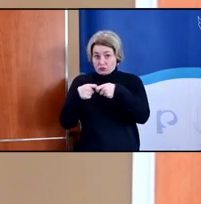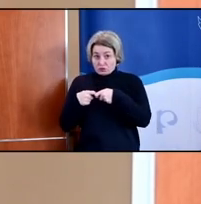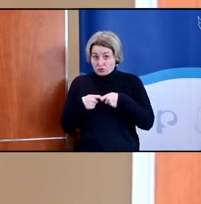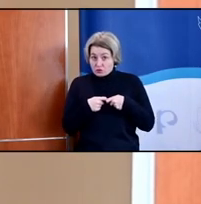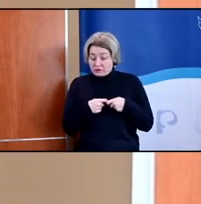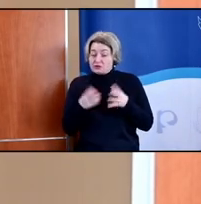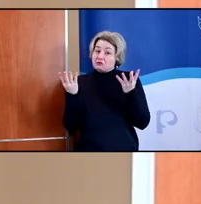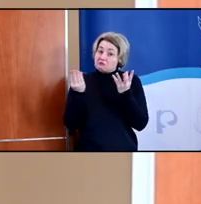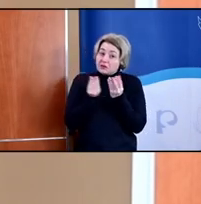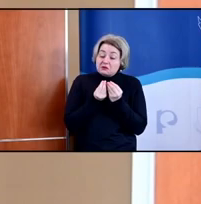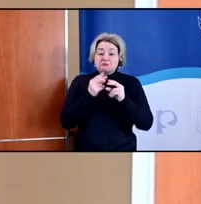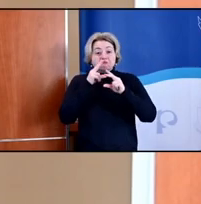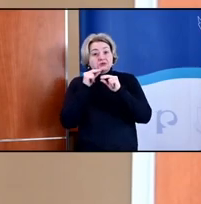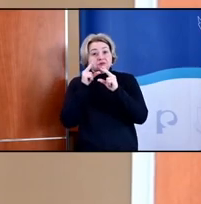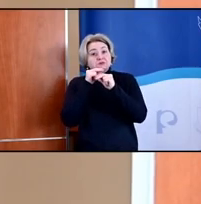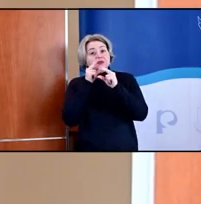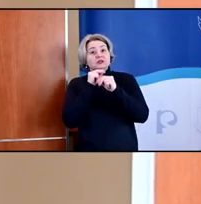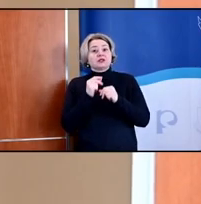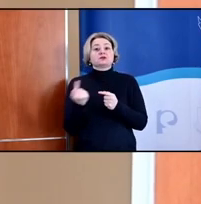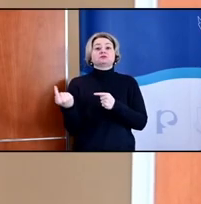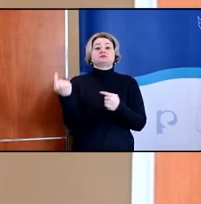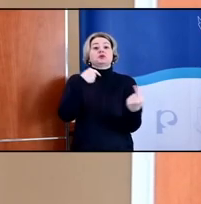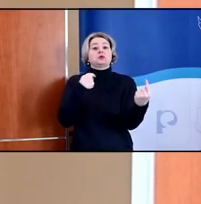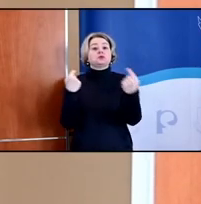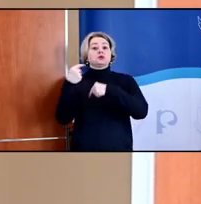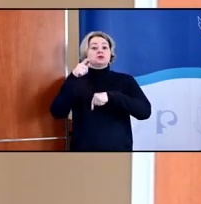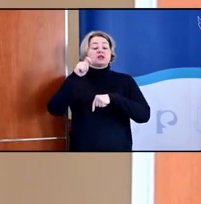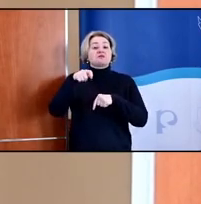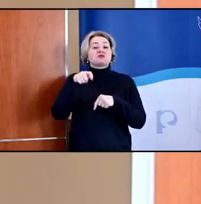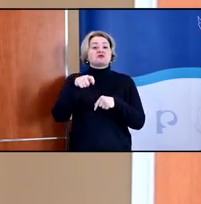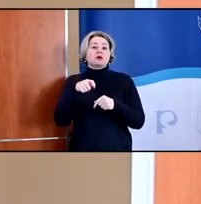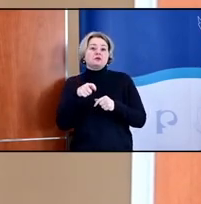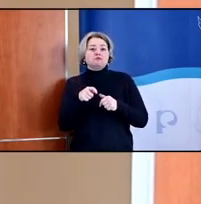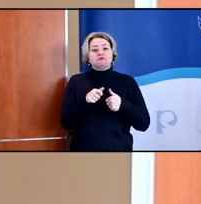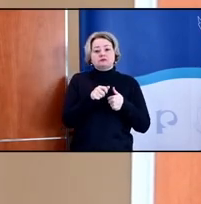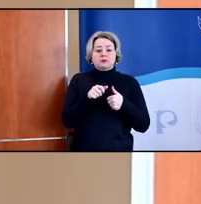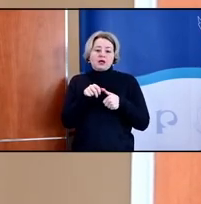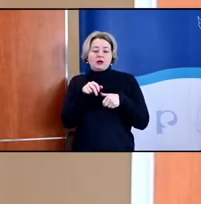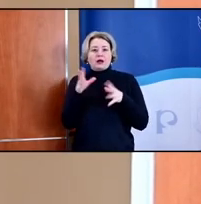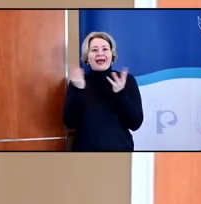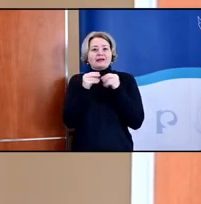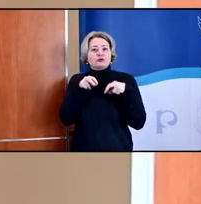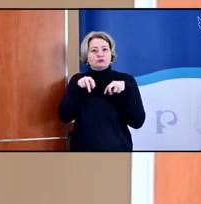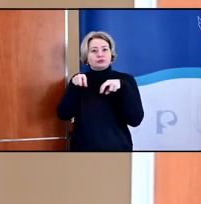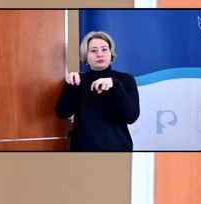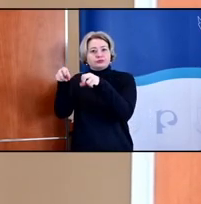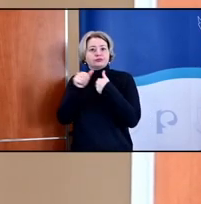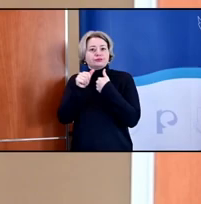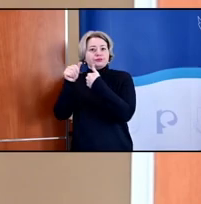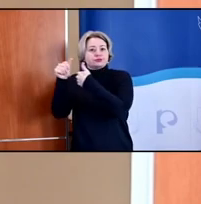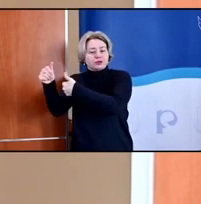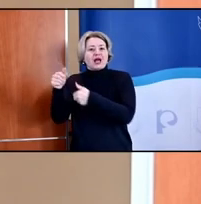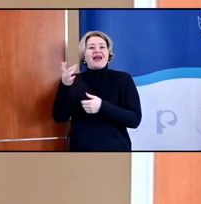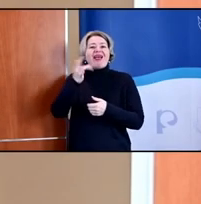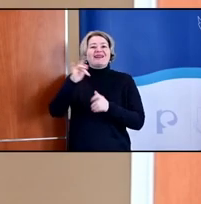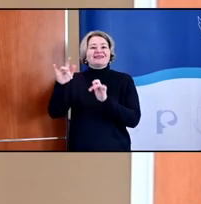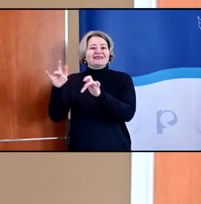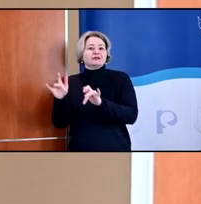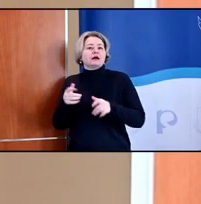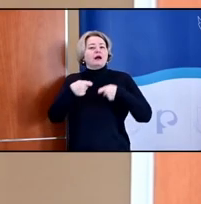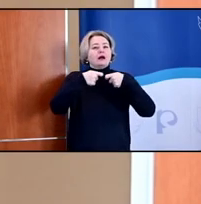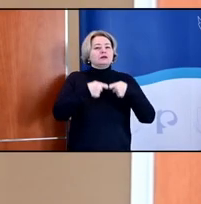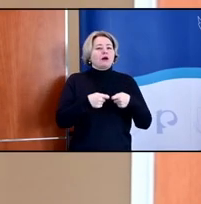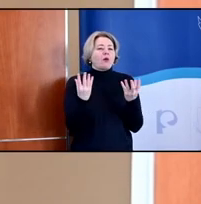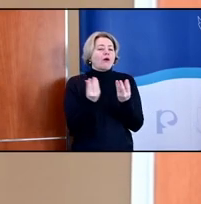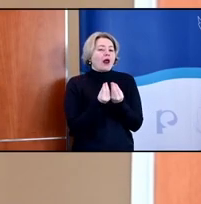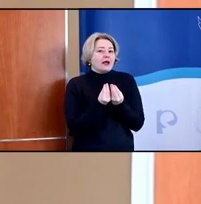is beszéltünk hogy onnan képviselőkkel is végigmentünk a helyszíneken és bejártuk a tagokkal hogy egy-egy